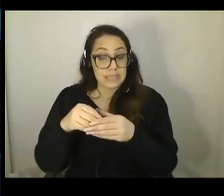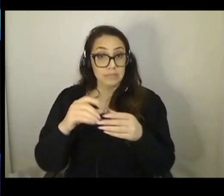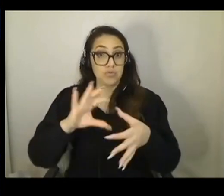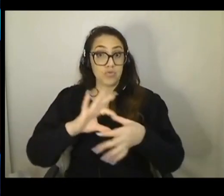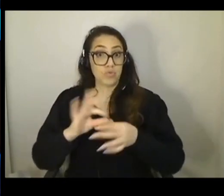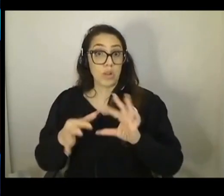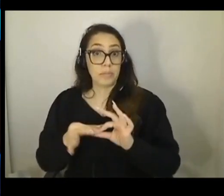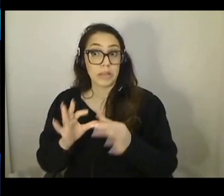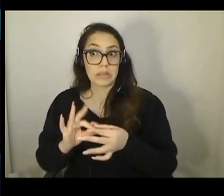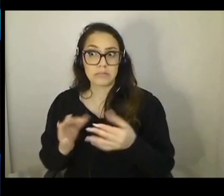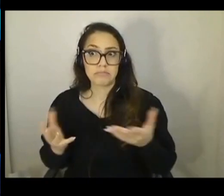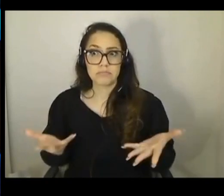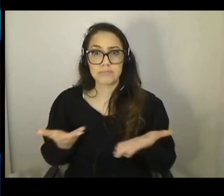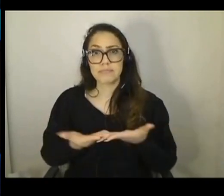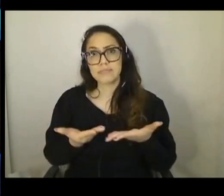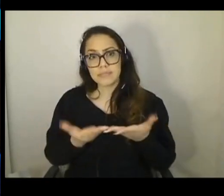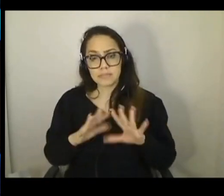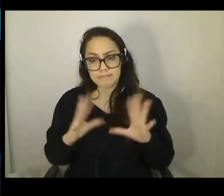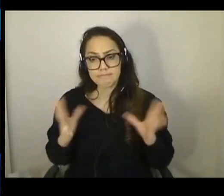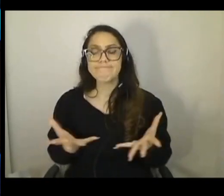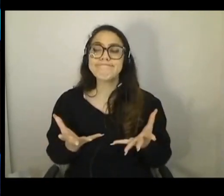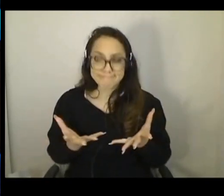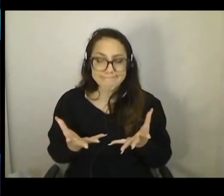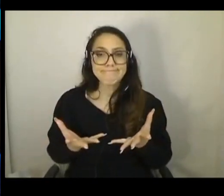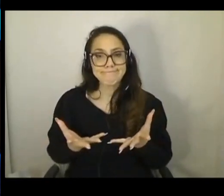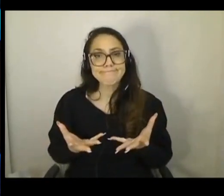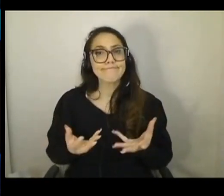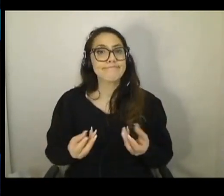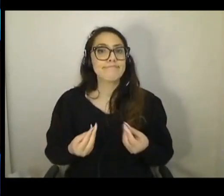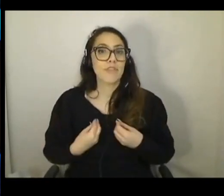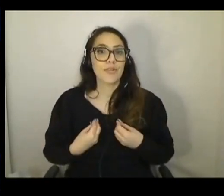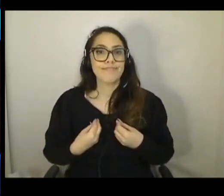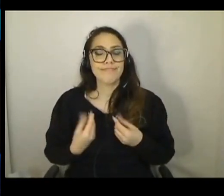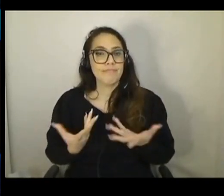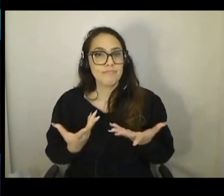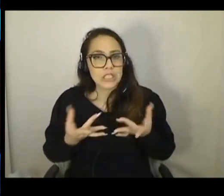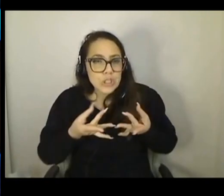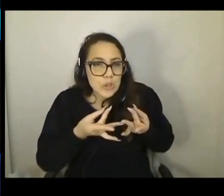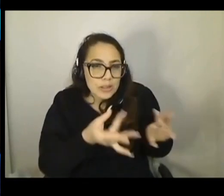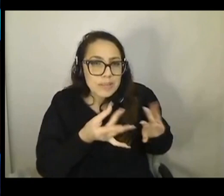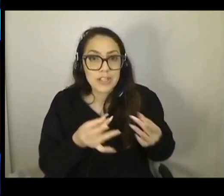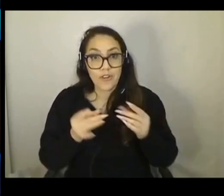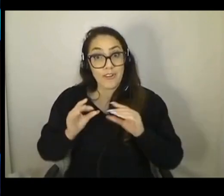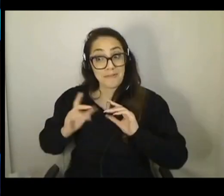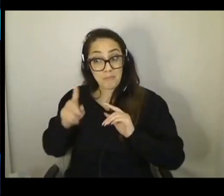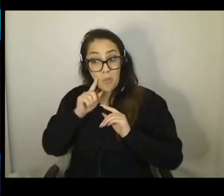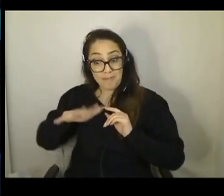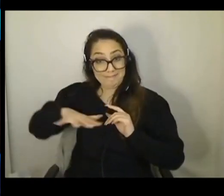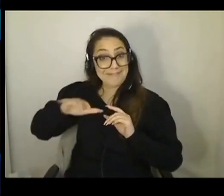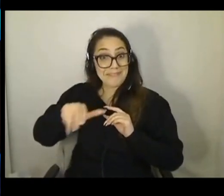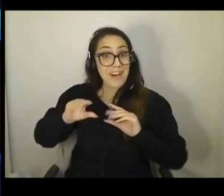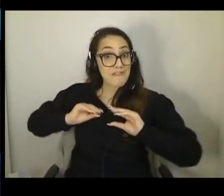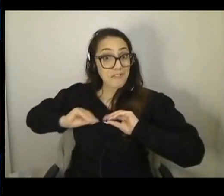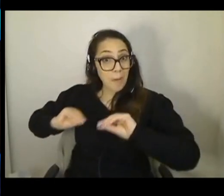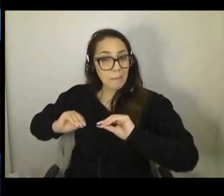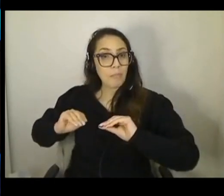semble que ceux-ci vont participer à la sensibilisation, ils vont être formés pour comprendre,